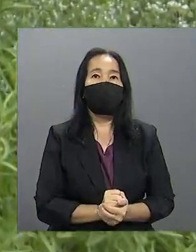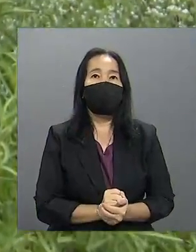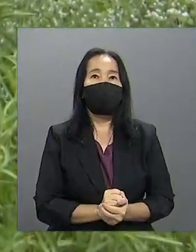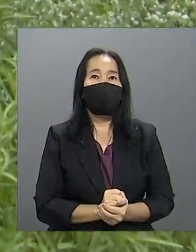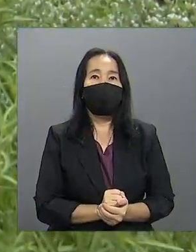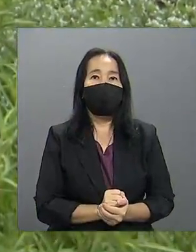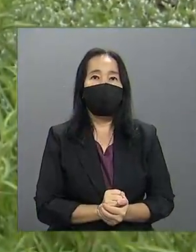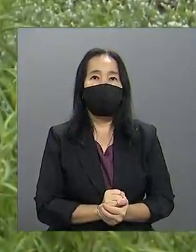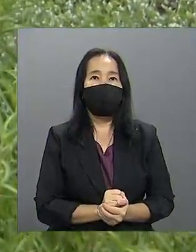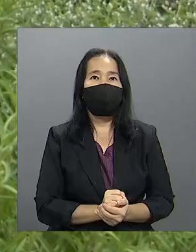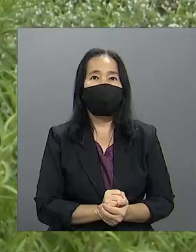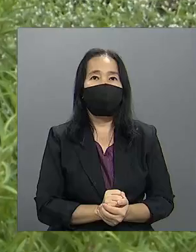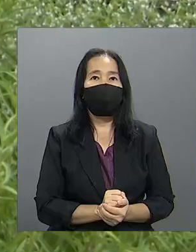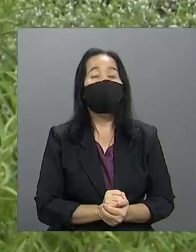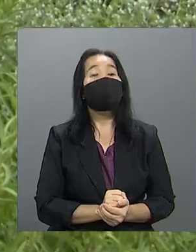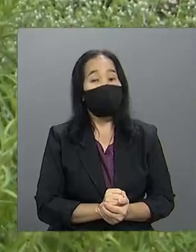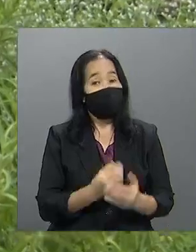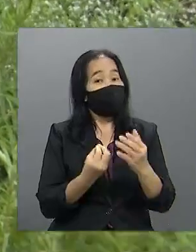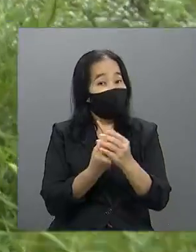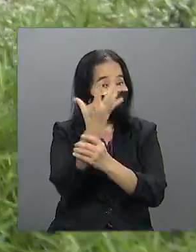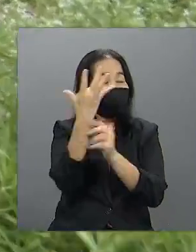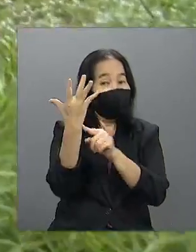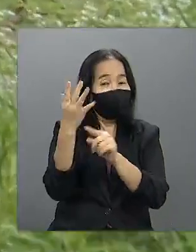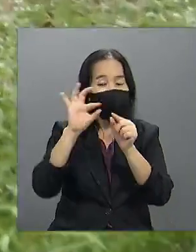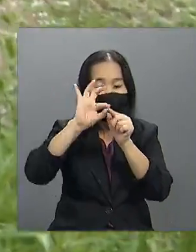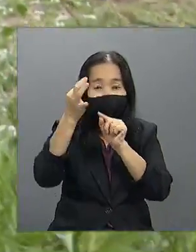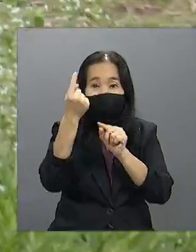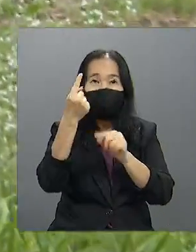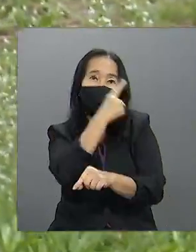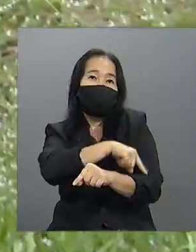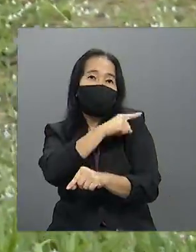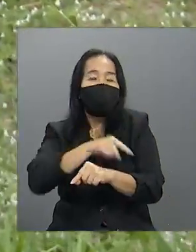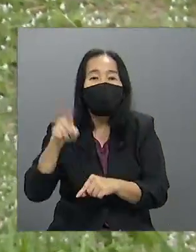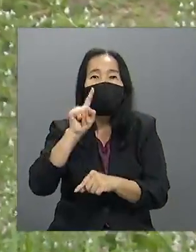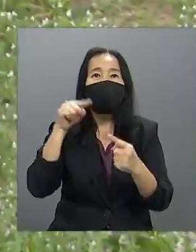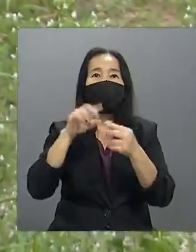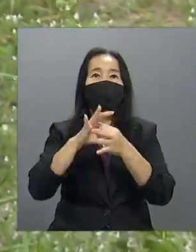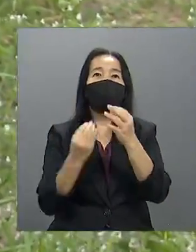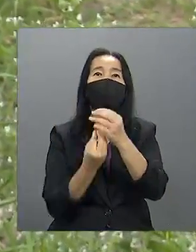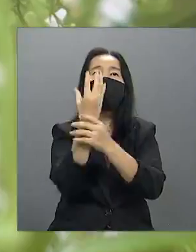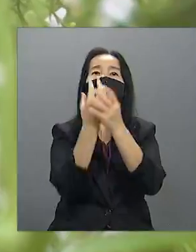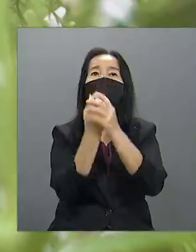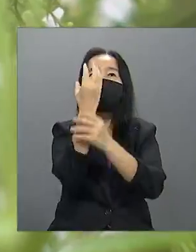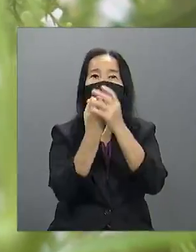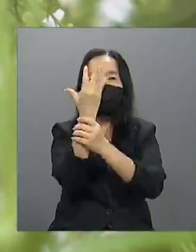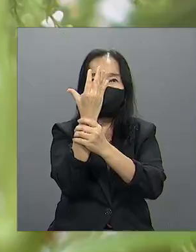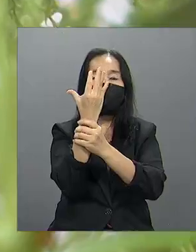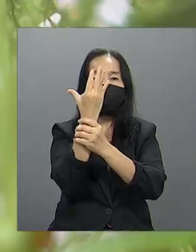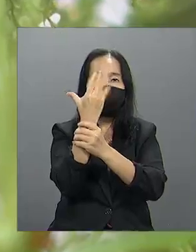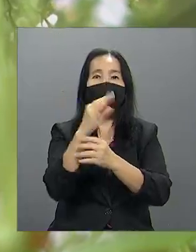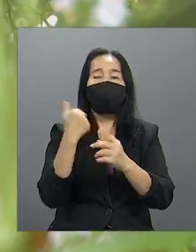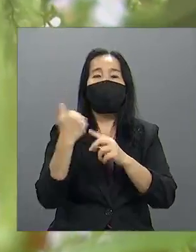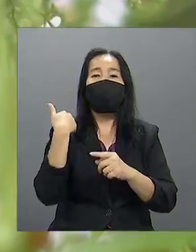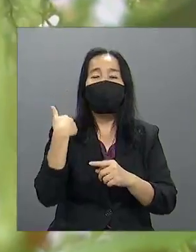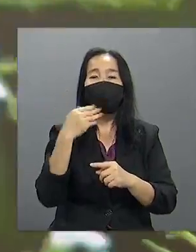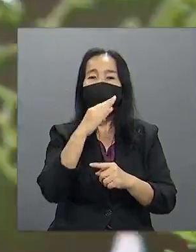นี่ค่ะคุณผู้ชมดอกสีขาวๆน่ารักน่ารักนี้คือต้นคาร่ามินนะคะใบของเขาถ้าเกิดมาขยี้ก็จะได้กลิ่น